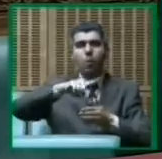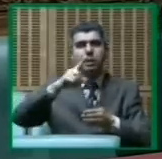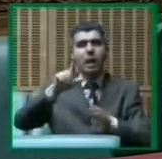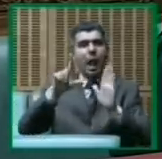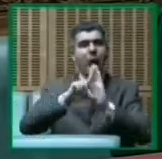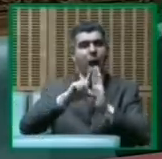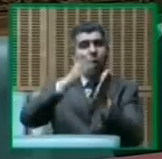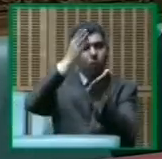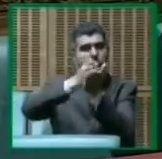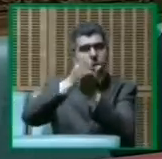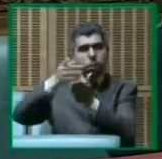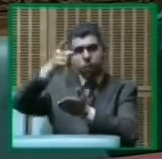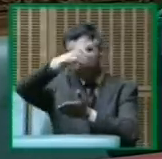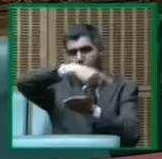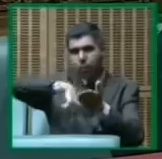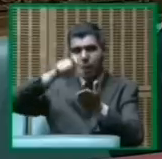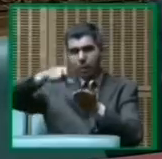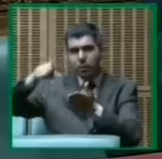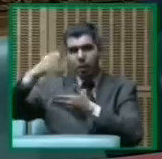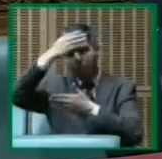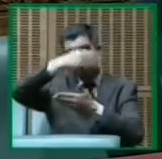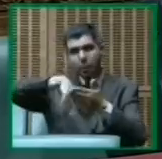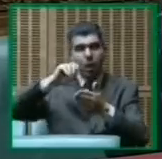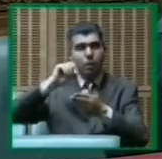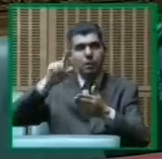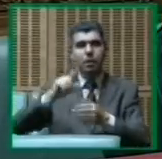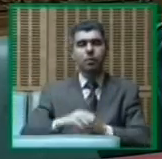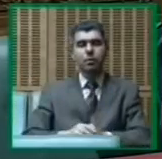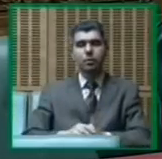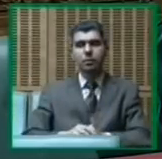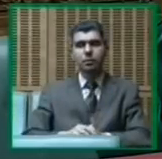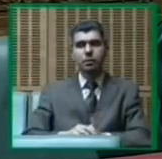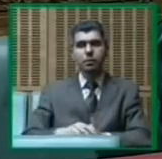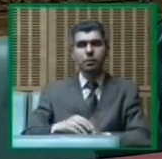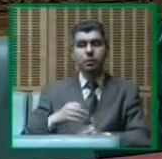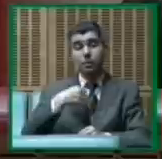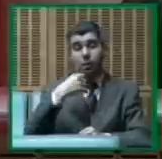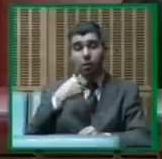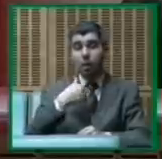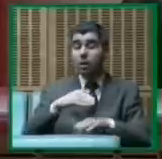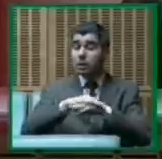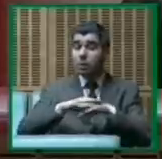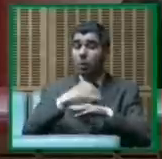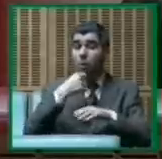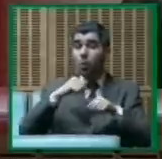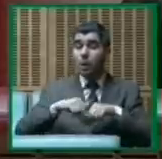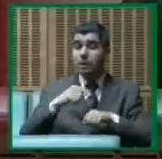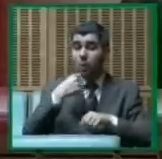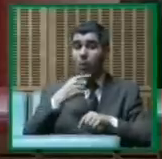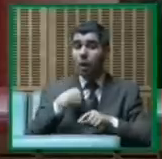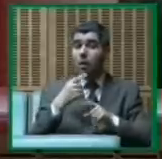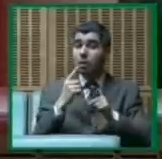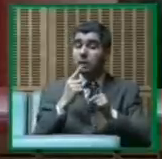اصبح ضروري كتزويد به، وهذا الشيء غني عن كل تعريف. السيده الوزيره كنتمنى منك ان تخصنا شي وقيت